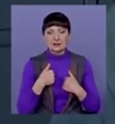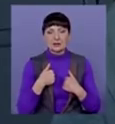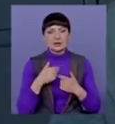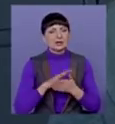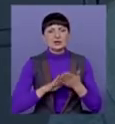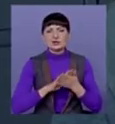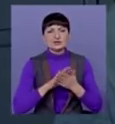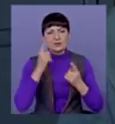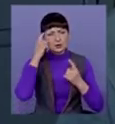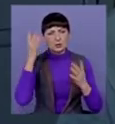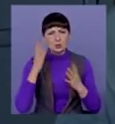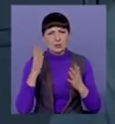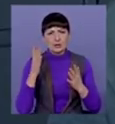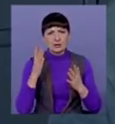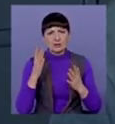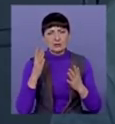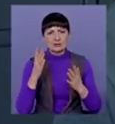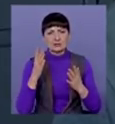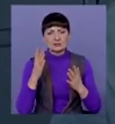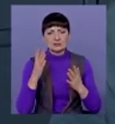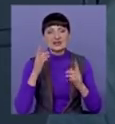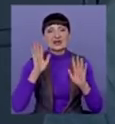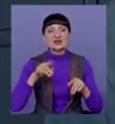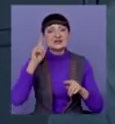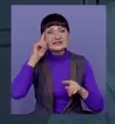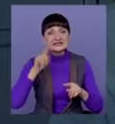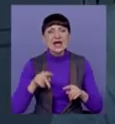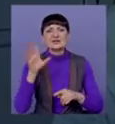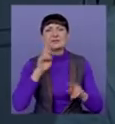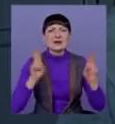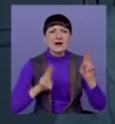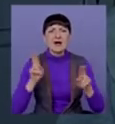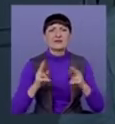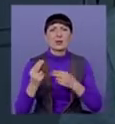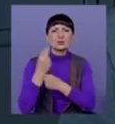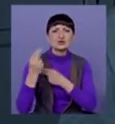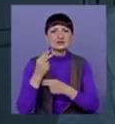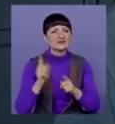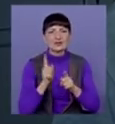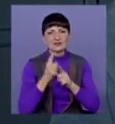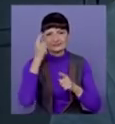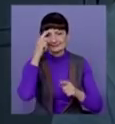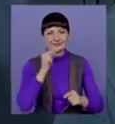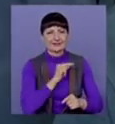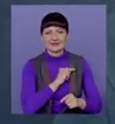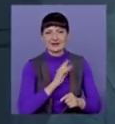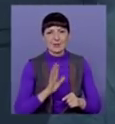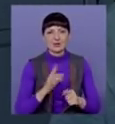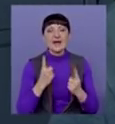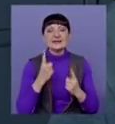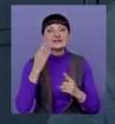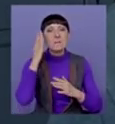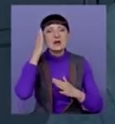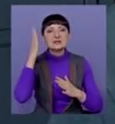Ничего на ум не приходит, даже если ты знаешь все инструкции, видел это, проходил через это несколько раз. Единственная мысль